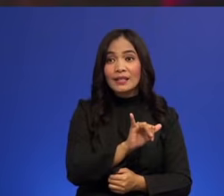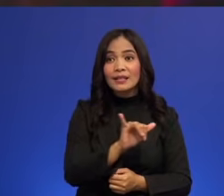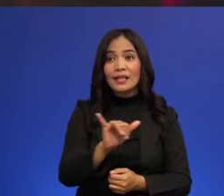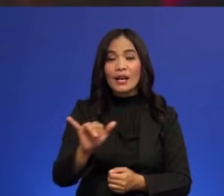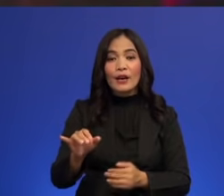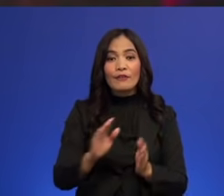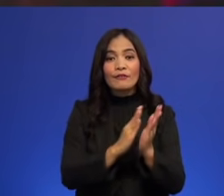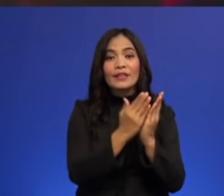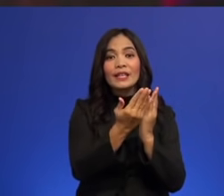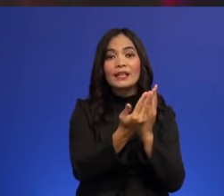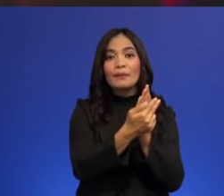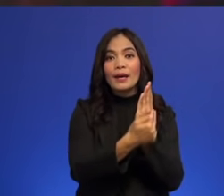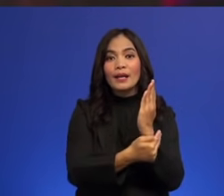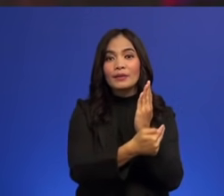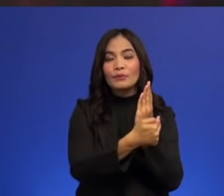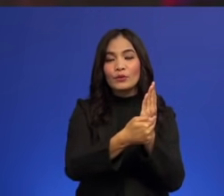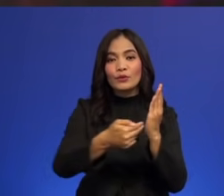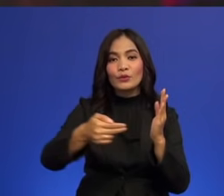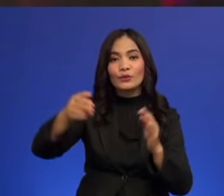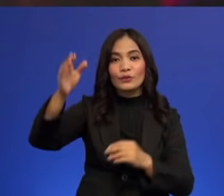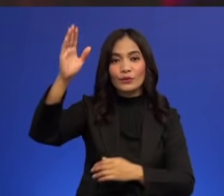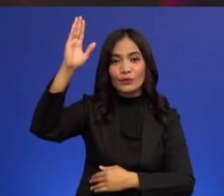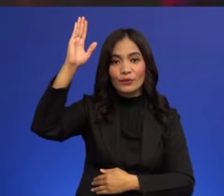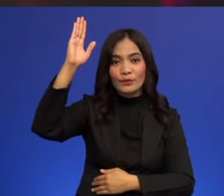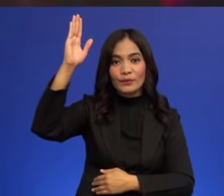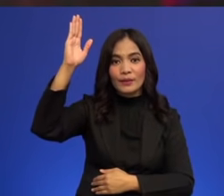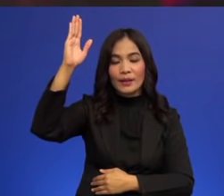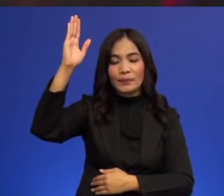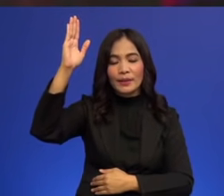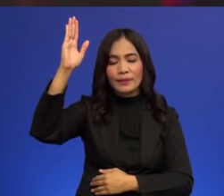Demikian firman-Mu.